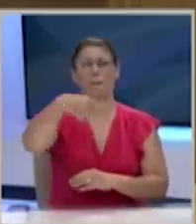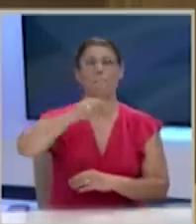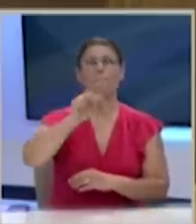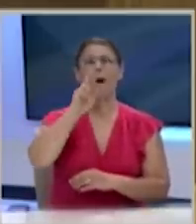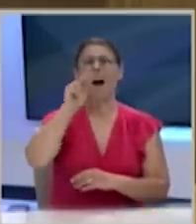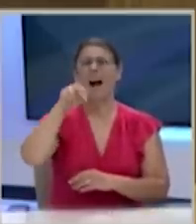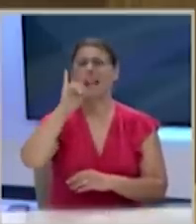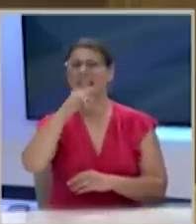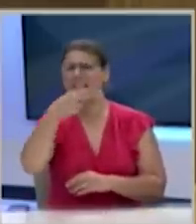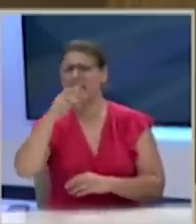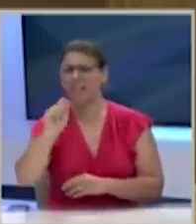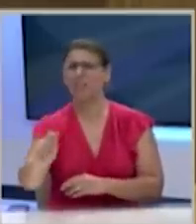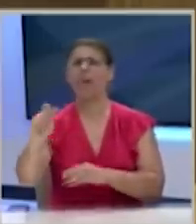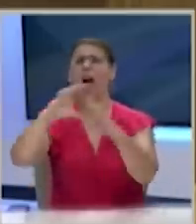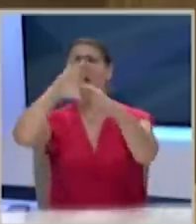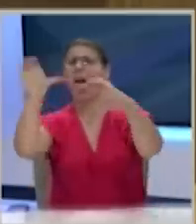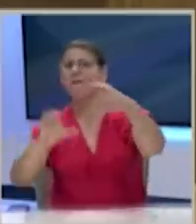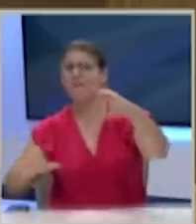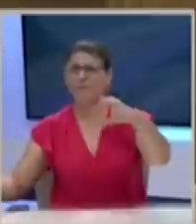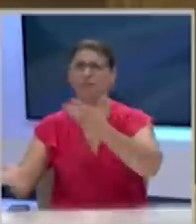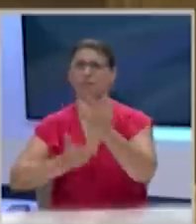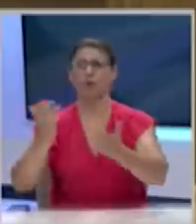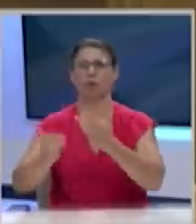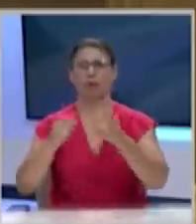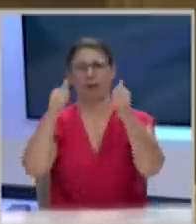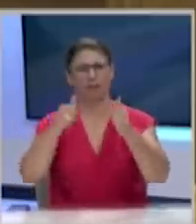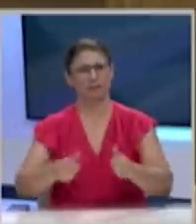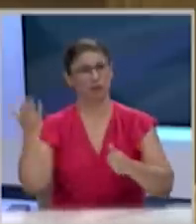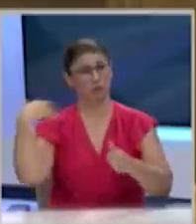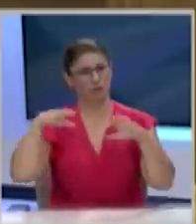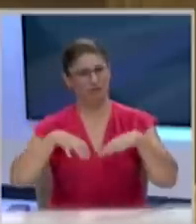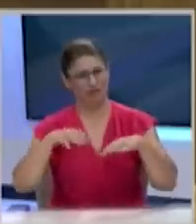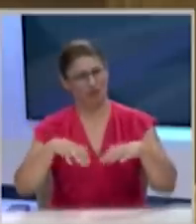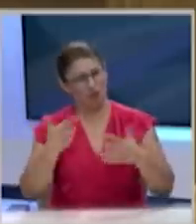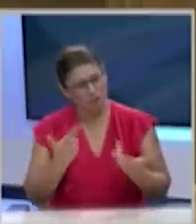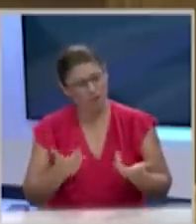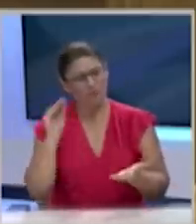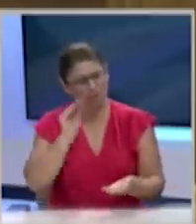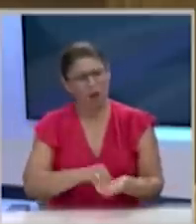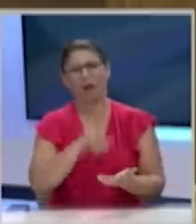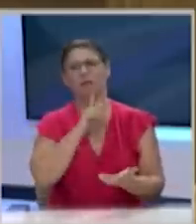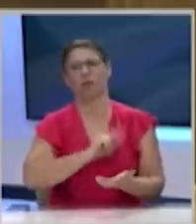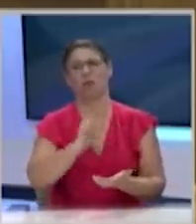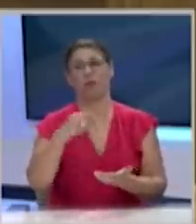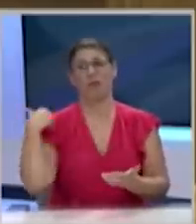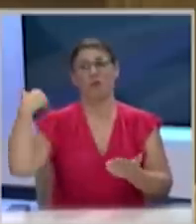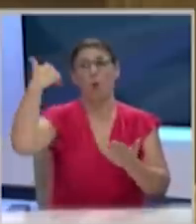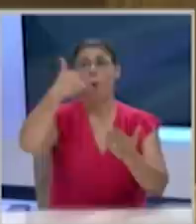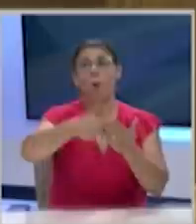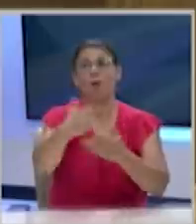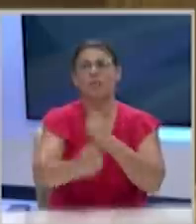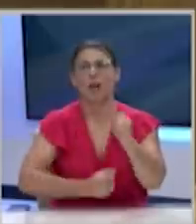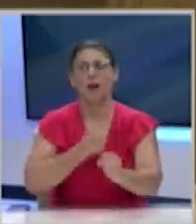παρά τις εξαγγελίες της κυβέρνησης το προηγούμενο φθινόπωρο. Γι' αυτό και όλα αυτά τα χρόνια